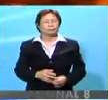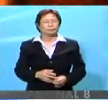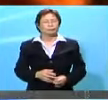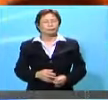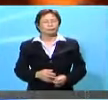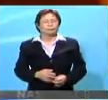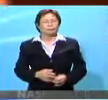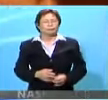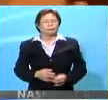for